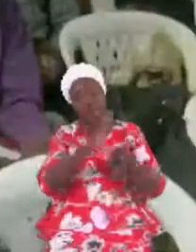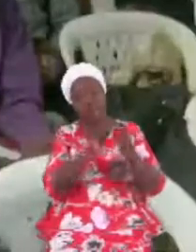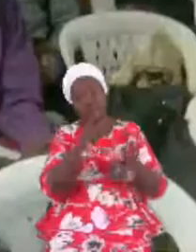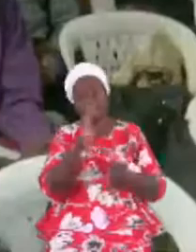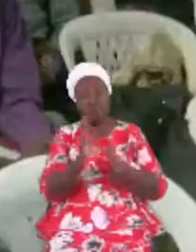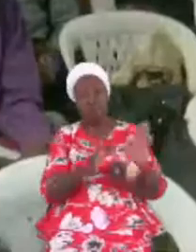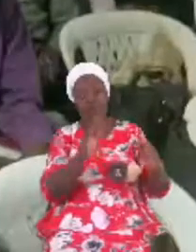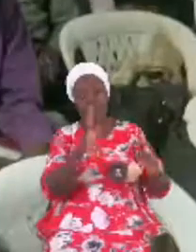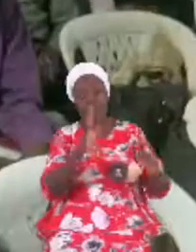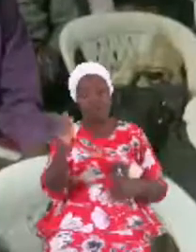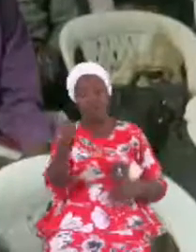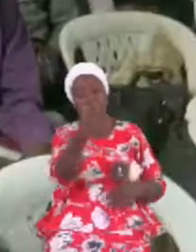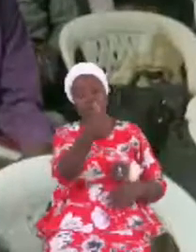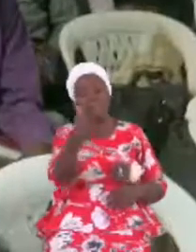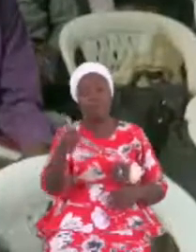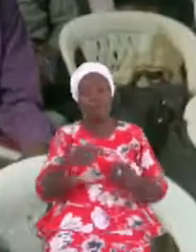J'espère que vous vous préparez ce soir.